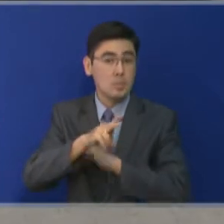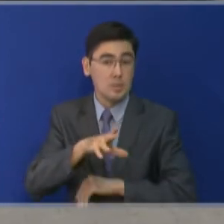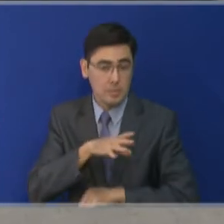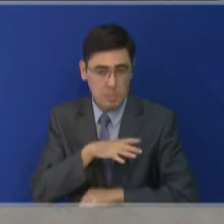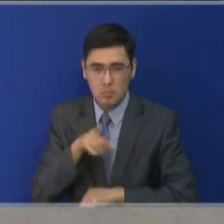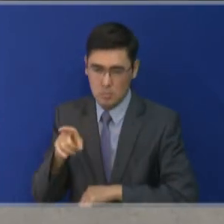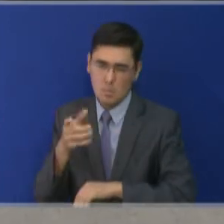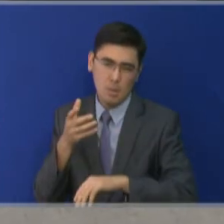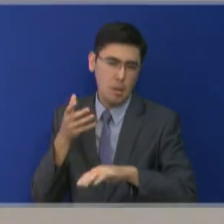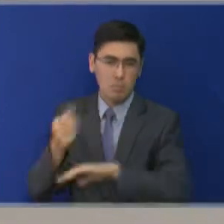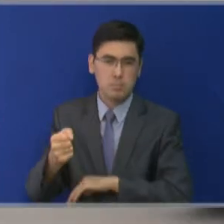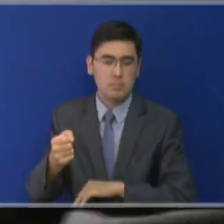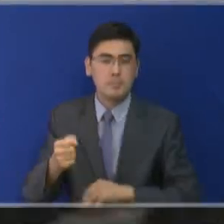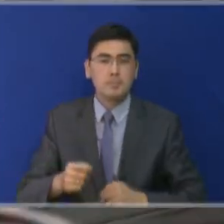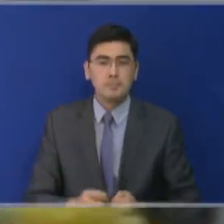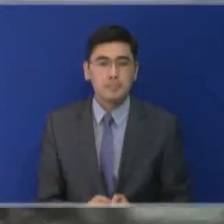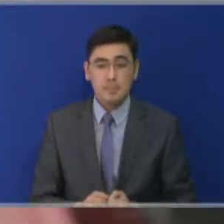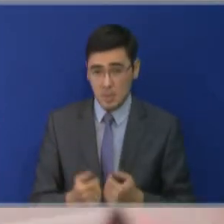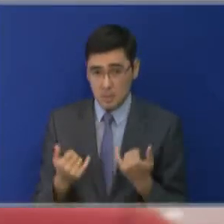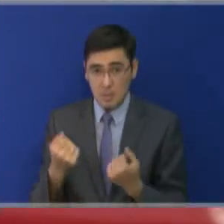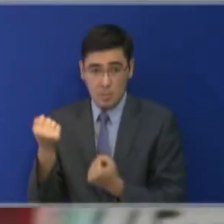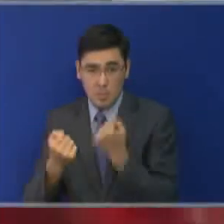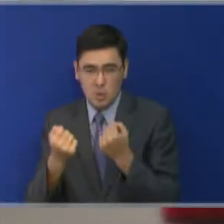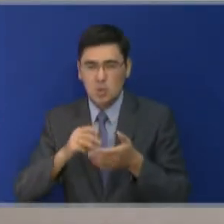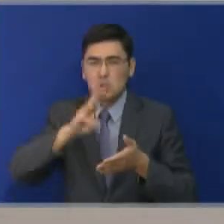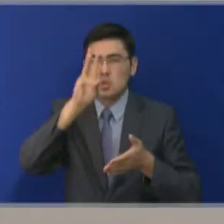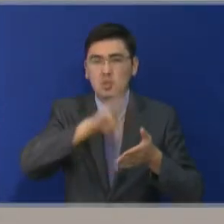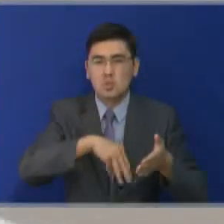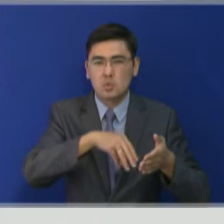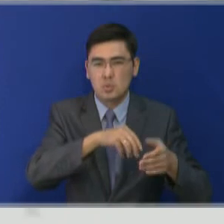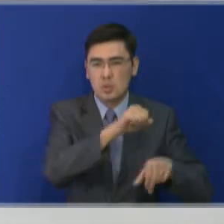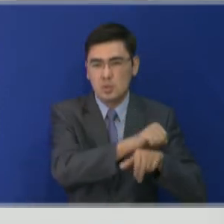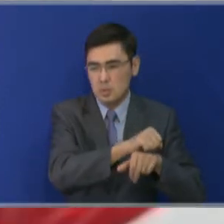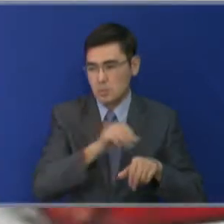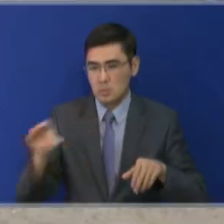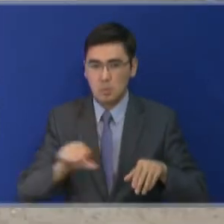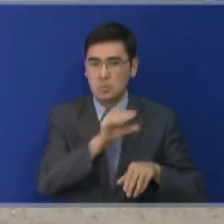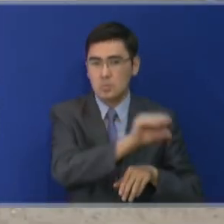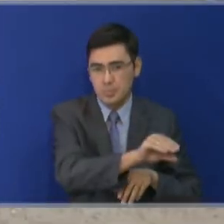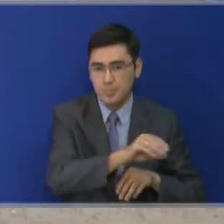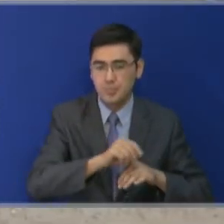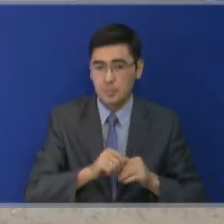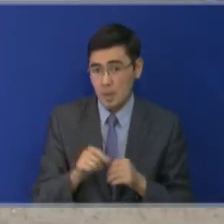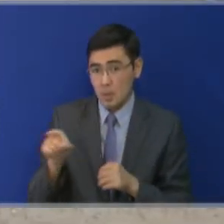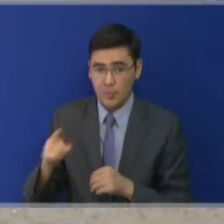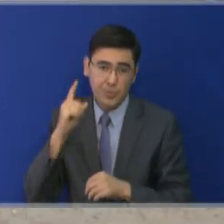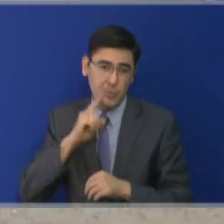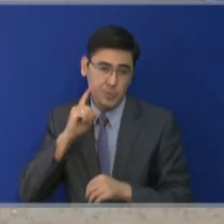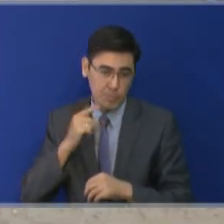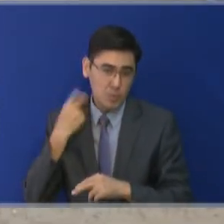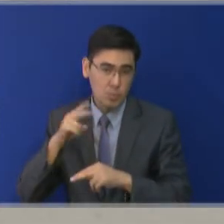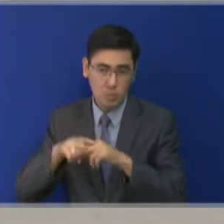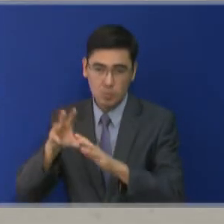Сағат Мәдиев. Автокөлік қазіргі уақытта айып тұрағына қойылды. Күдікті Семей қалалық полиция басқармасының уақытша ұстау изоляторына